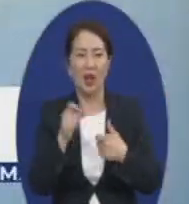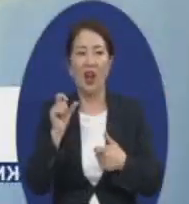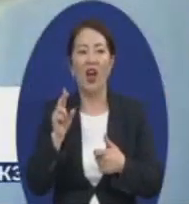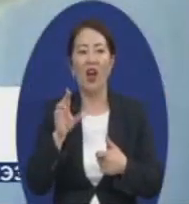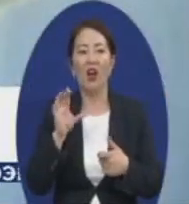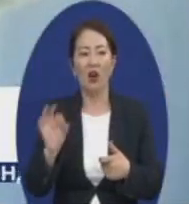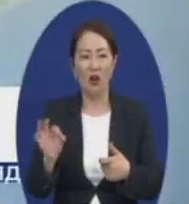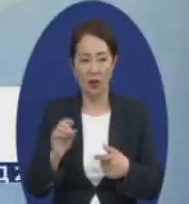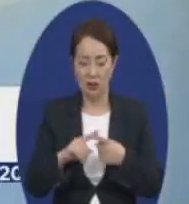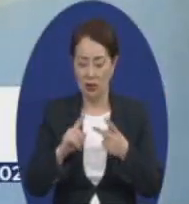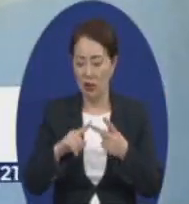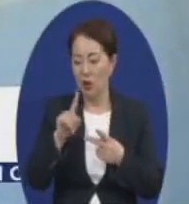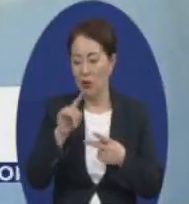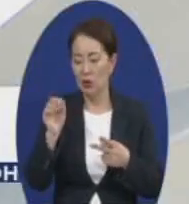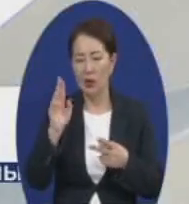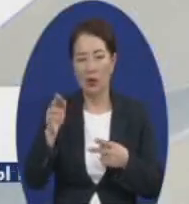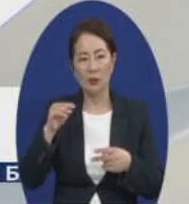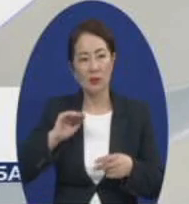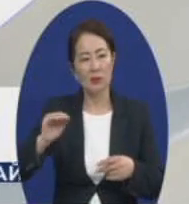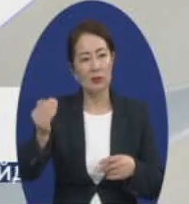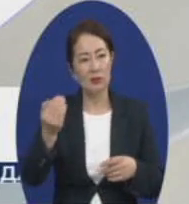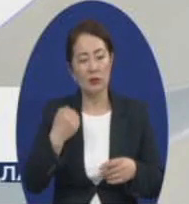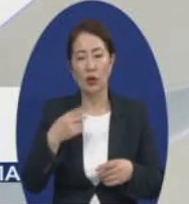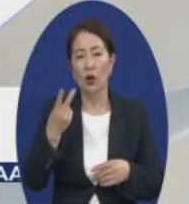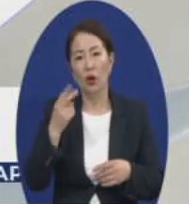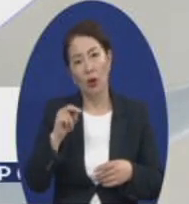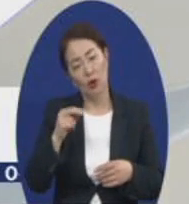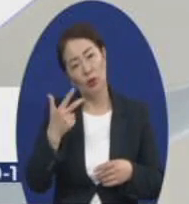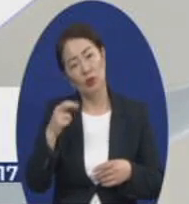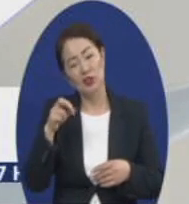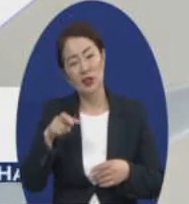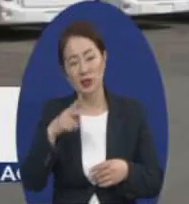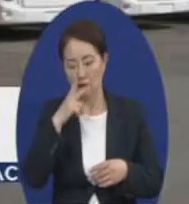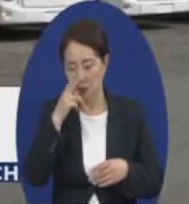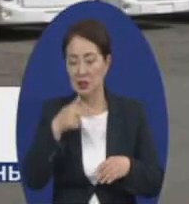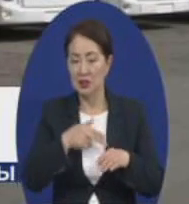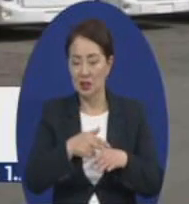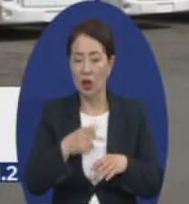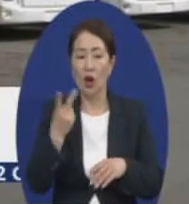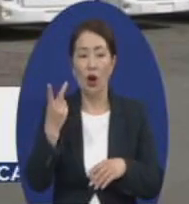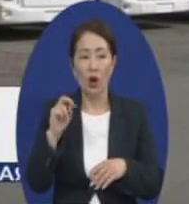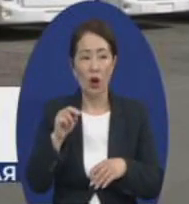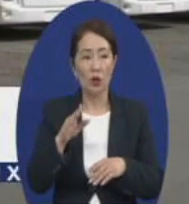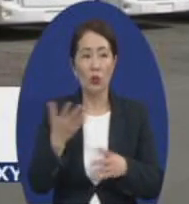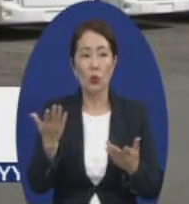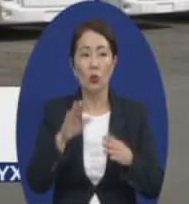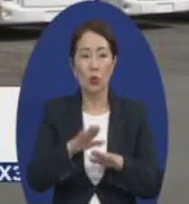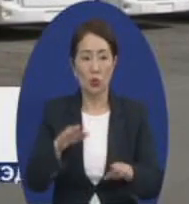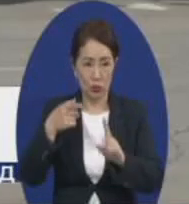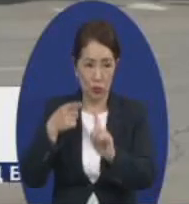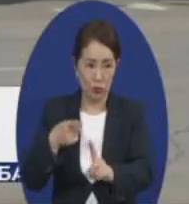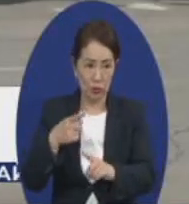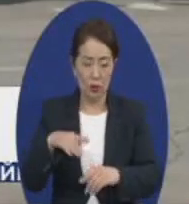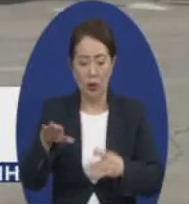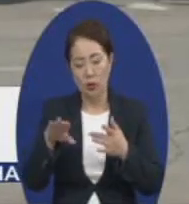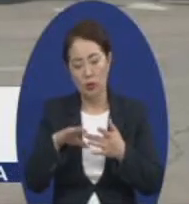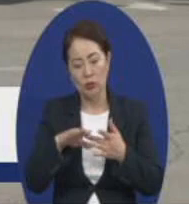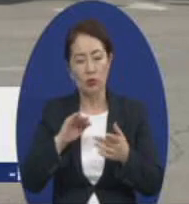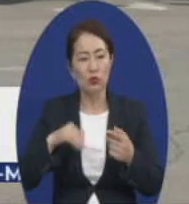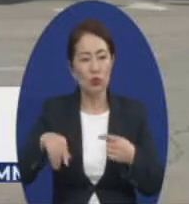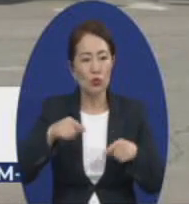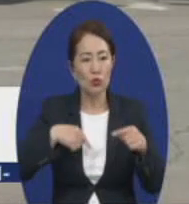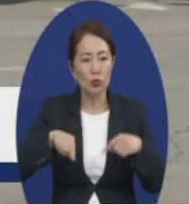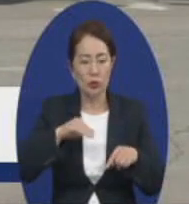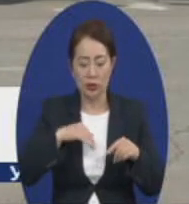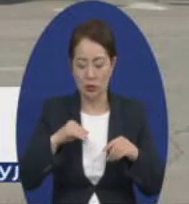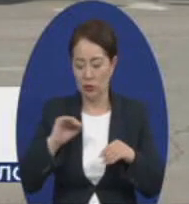ээлтэй 100 км цагт 20-30 литр түлш зарцуулна. За эдгээрийн 20 дунд сургуулийн хүүхдүүдэд үйлчлэн баг дунд рейсээр